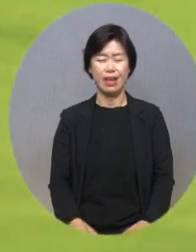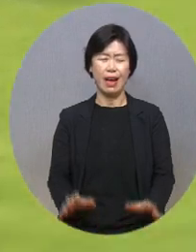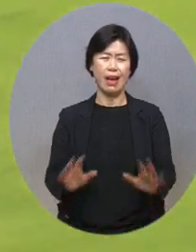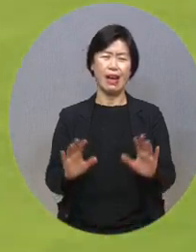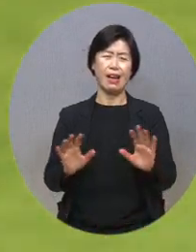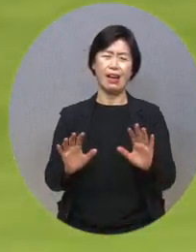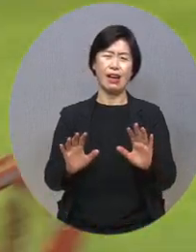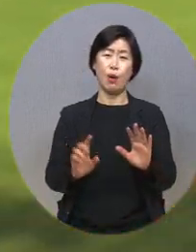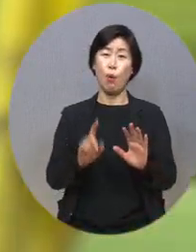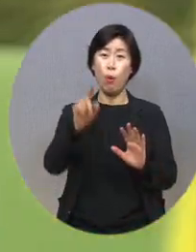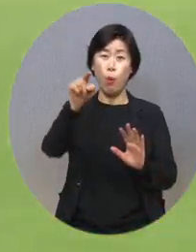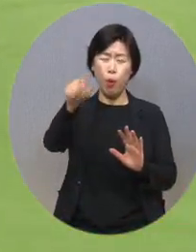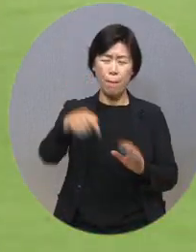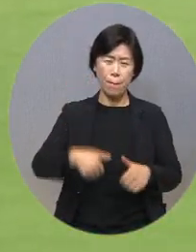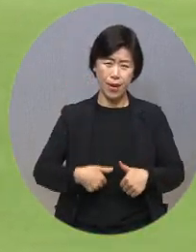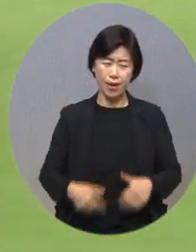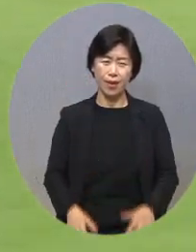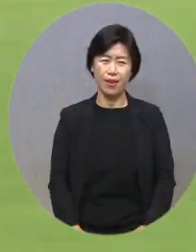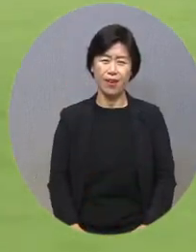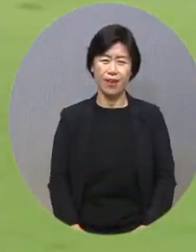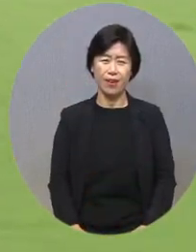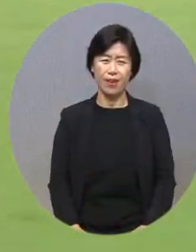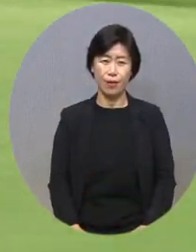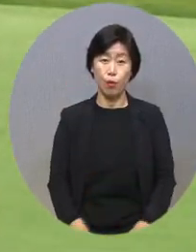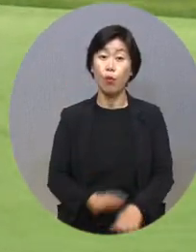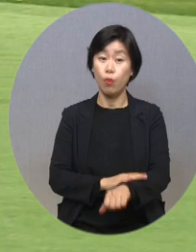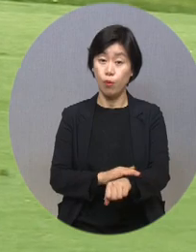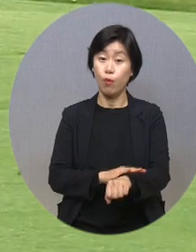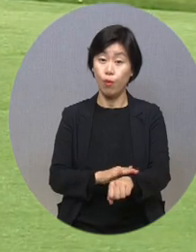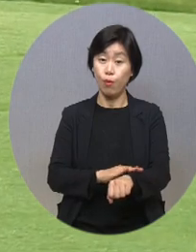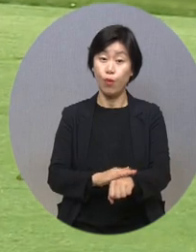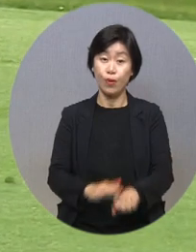아, 안 되는데. 올라가라. 어, 나이스, 나이스.